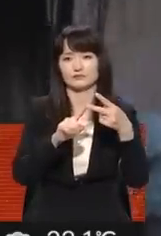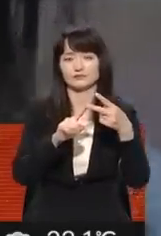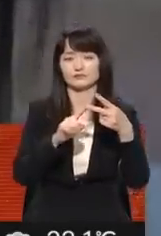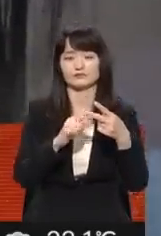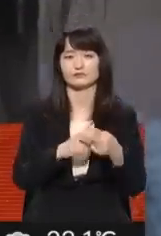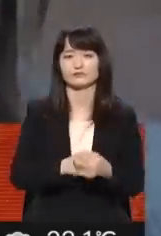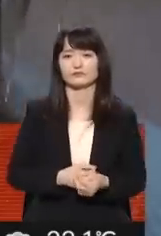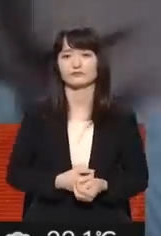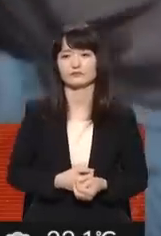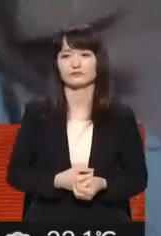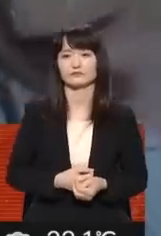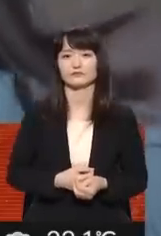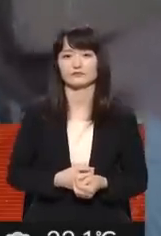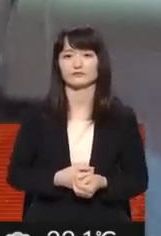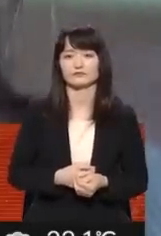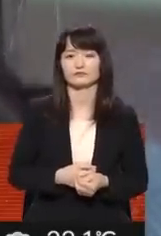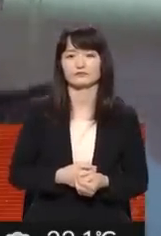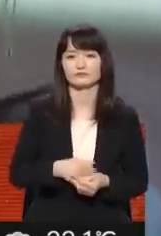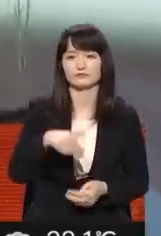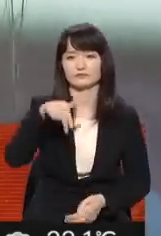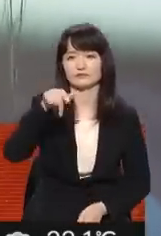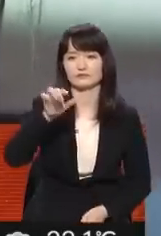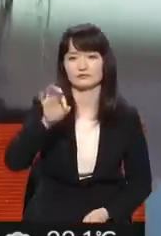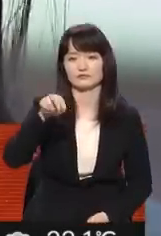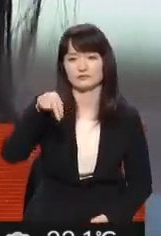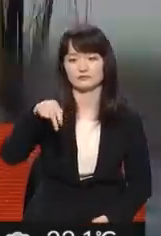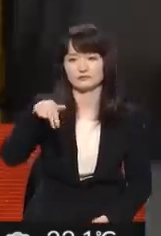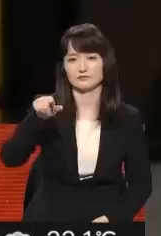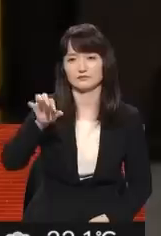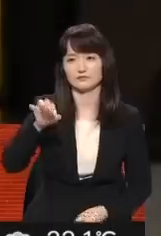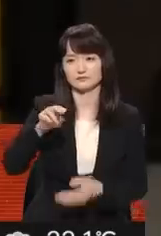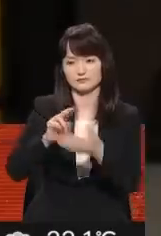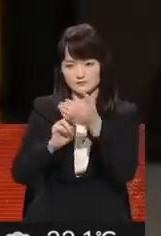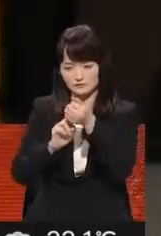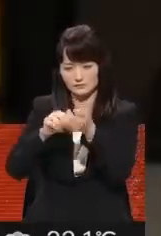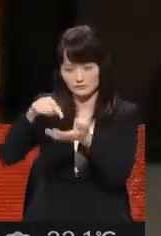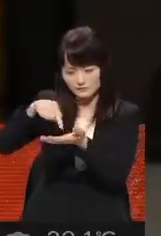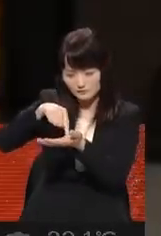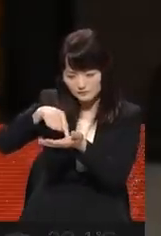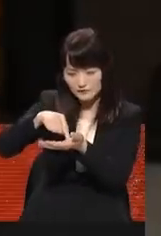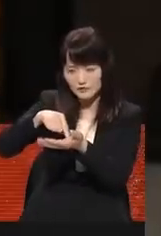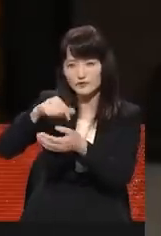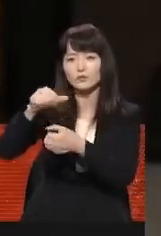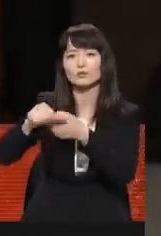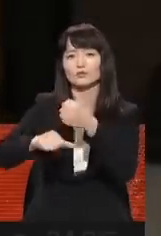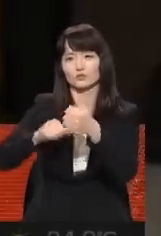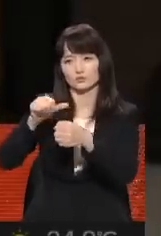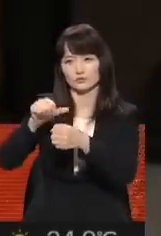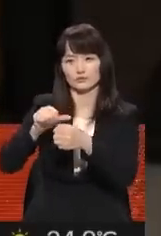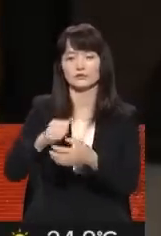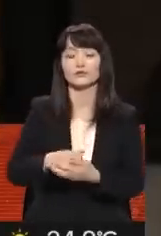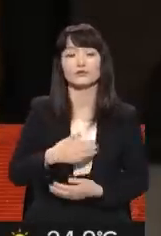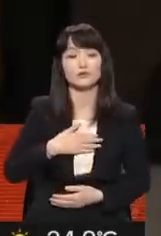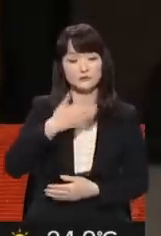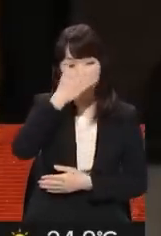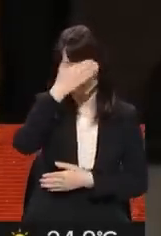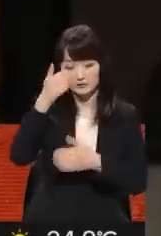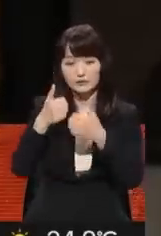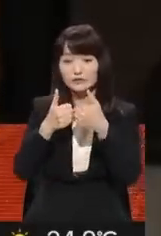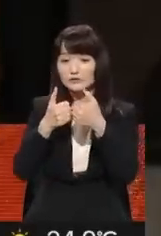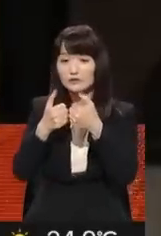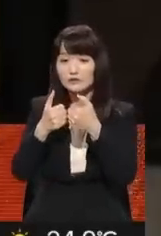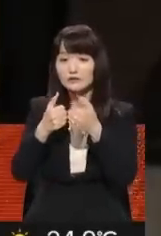일단은 이 정유정이 은둔형 외톨이 생활을 지금 5년째 했다는 거, 지금 저도 청년들을 상담해 보면 이